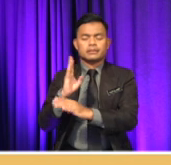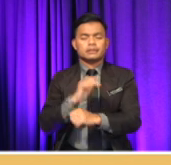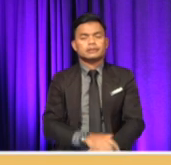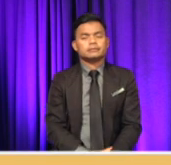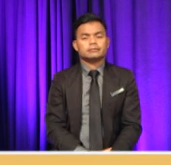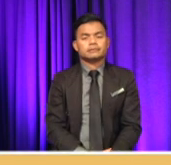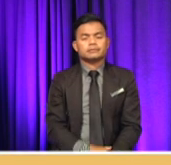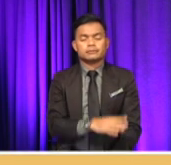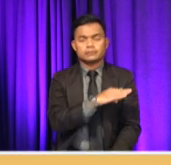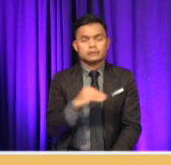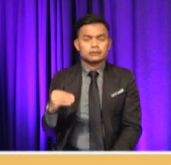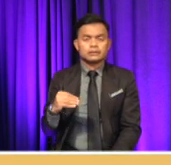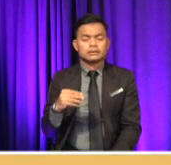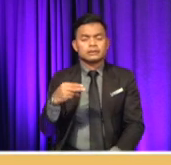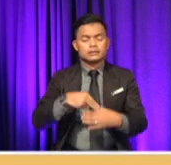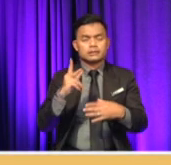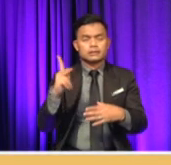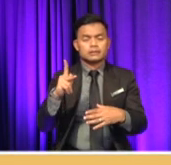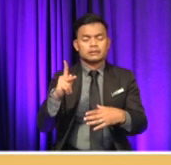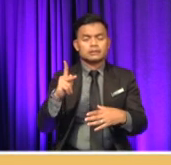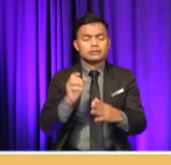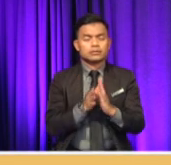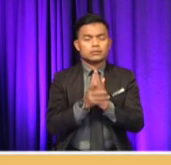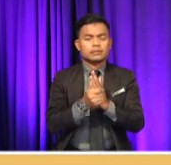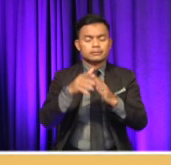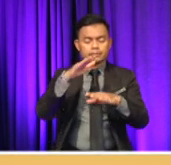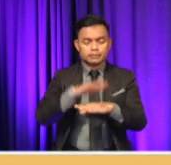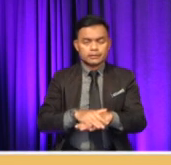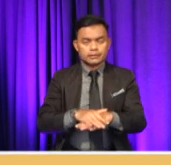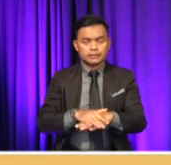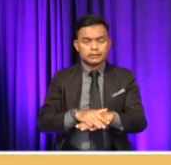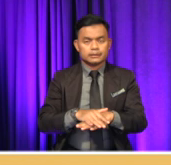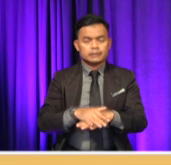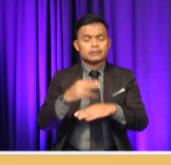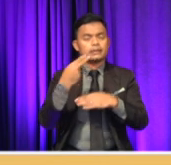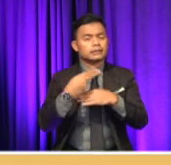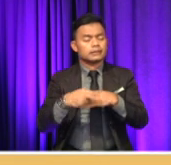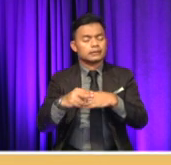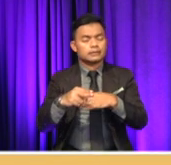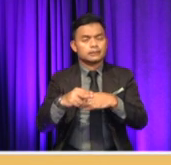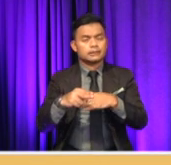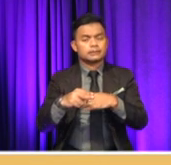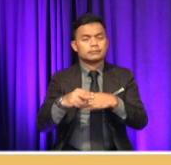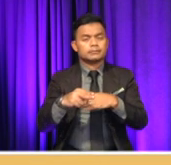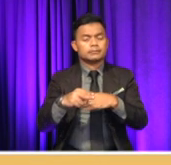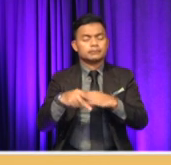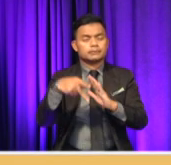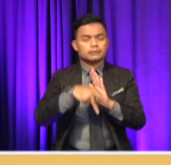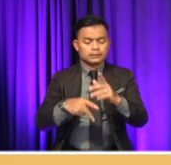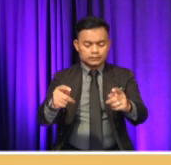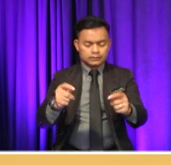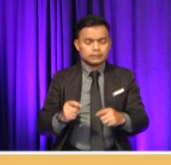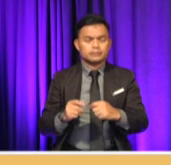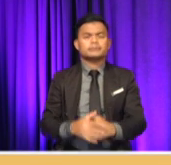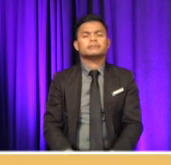pemanfaatan tadi dimampatkan udara sudah penerima simpan dan stabilkan oke